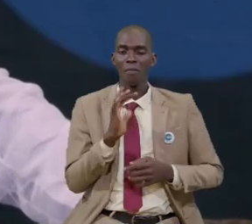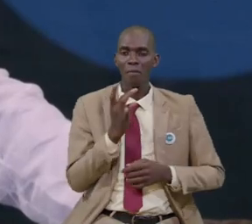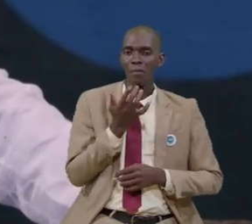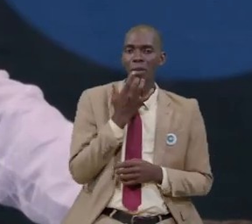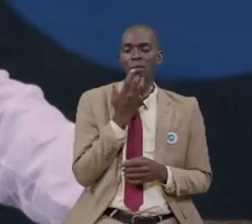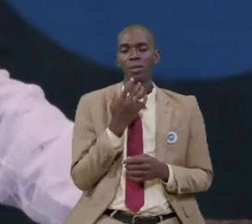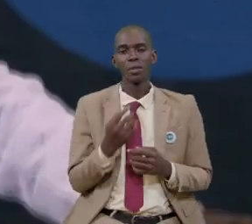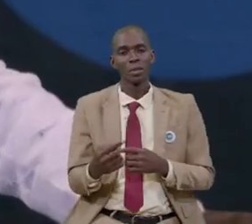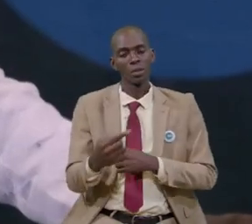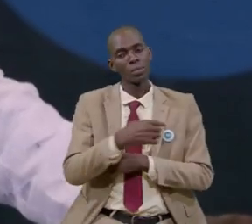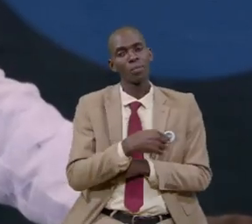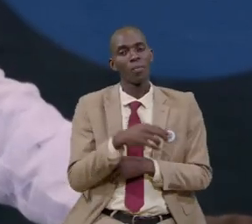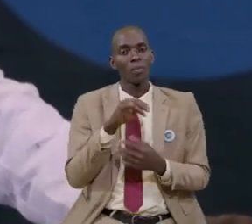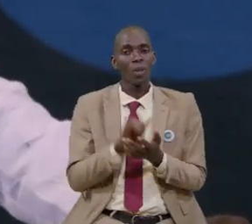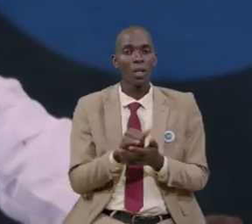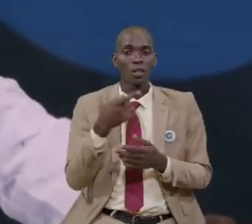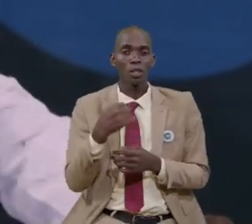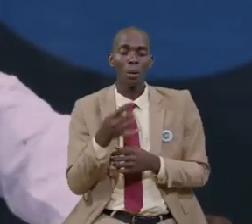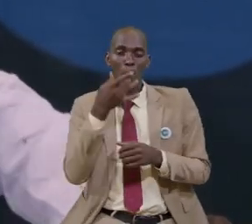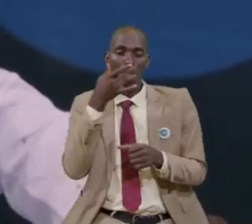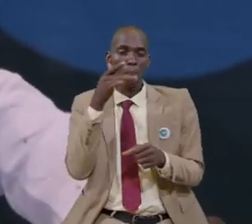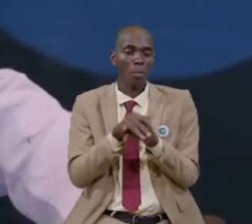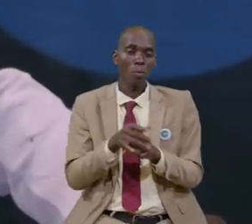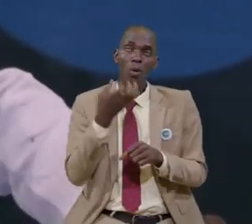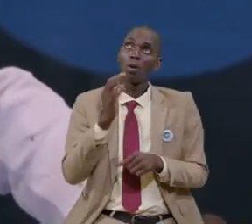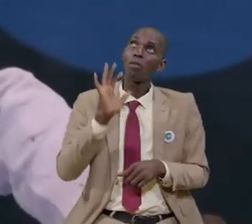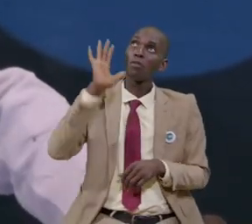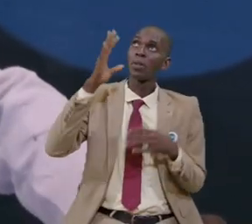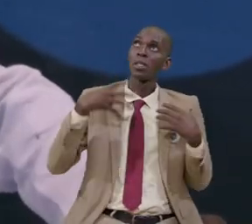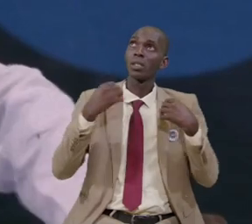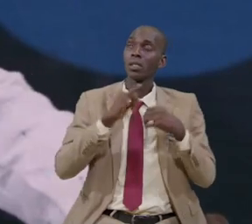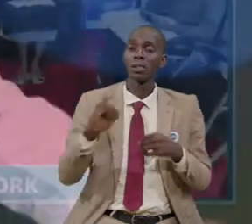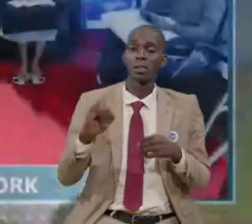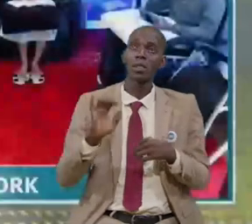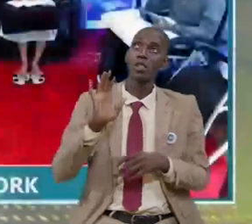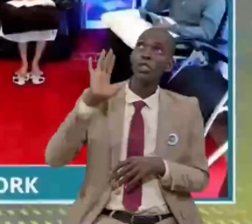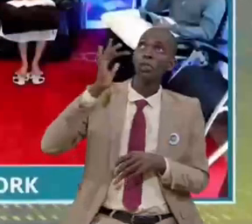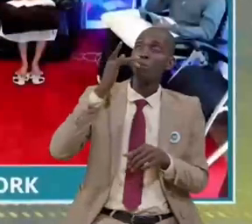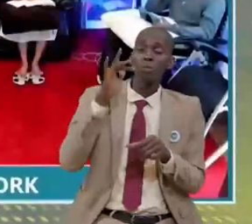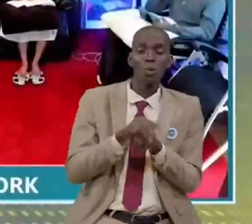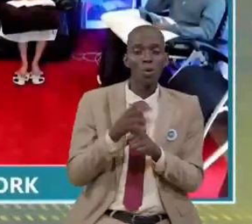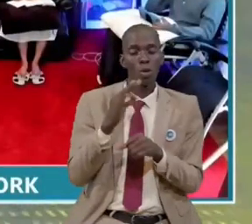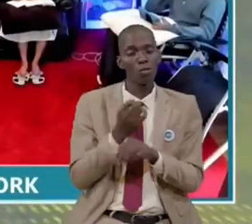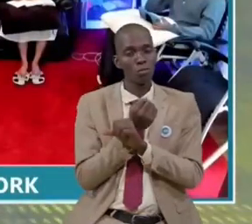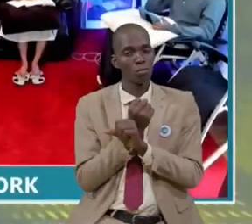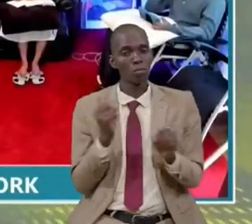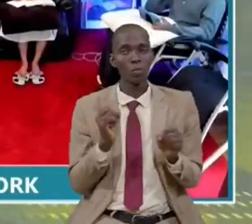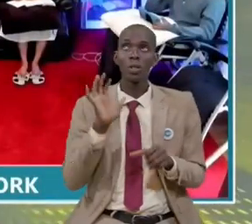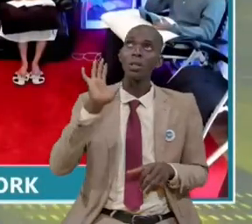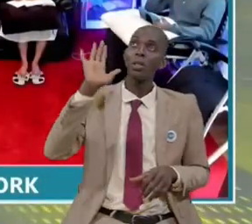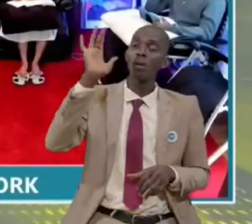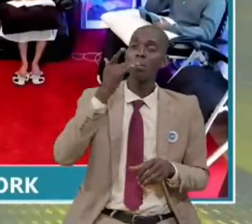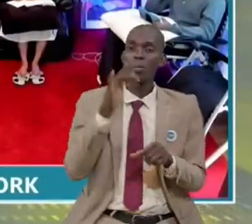de guérison, ces promesses de salut, ces promesses de délivrance, ces promesses